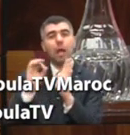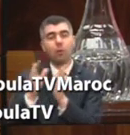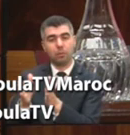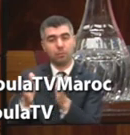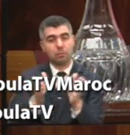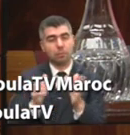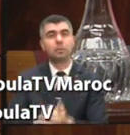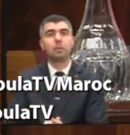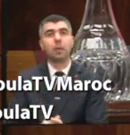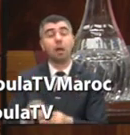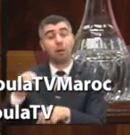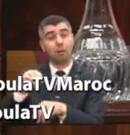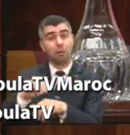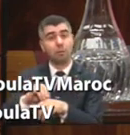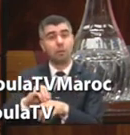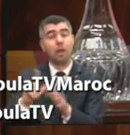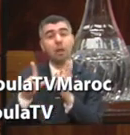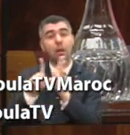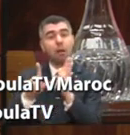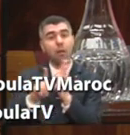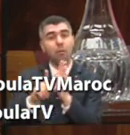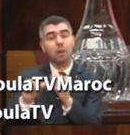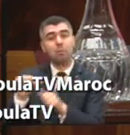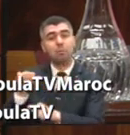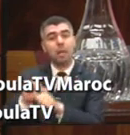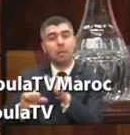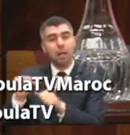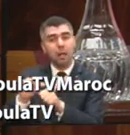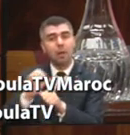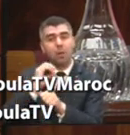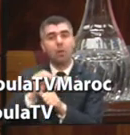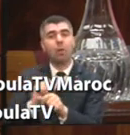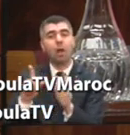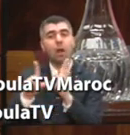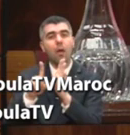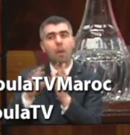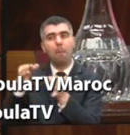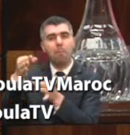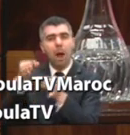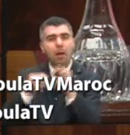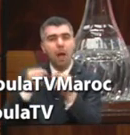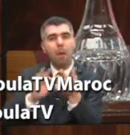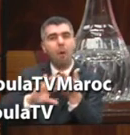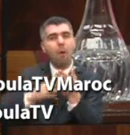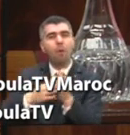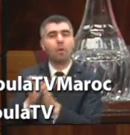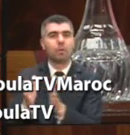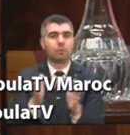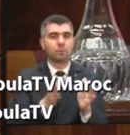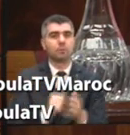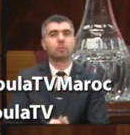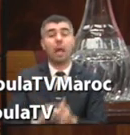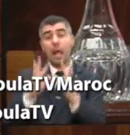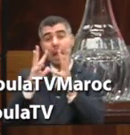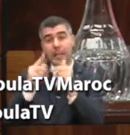قانون بتتميم المادة 430 من قانون المسطرة المدنية كما تم تغييره وتتميمه. عدد